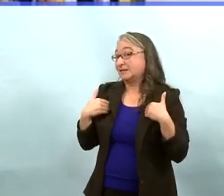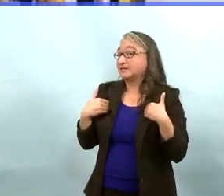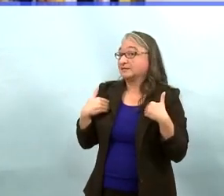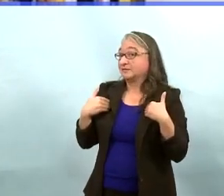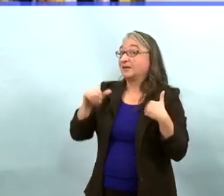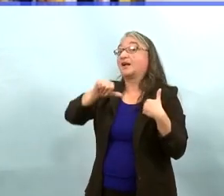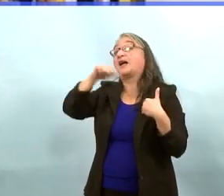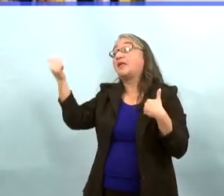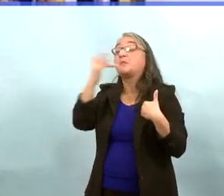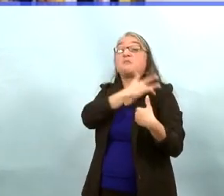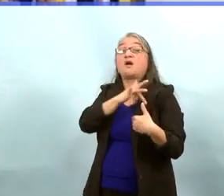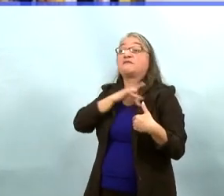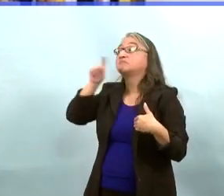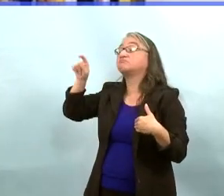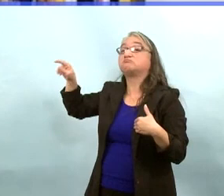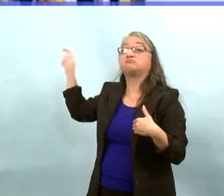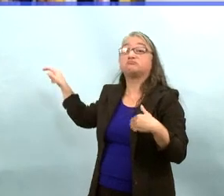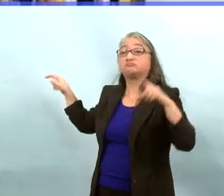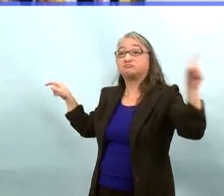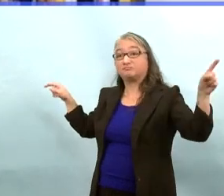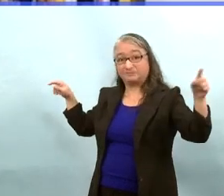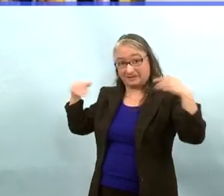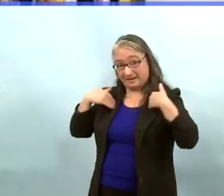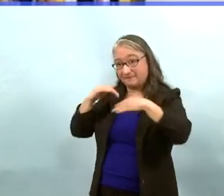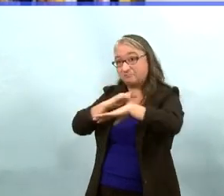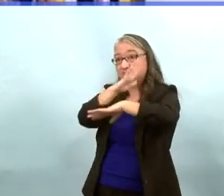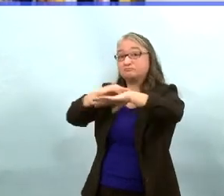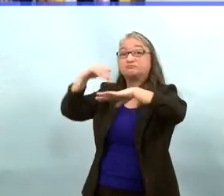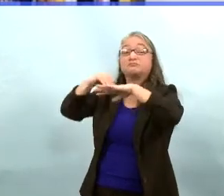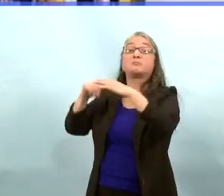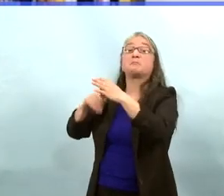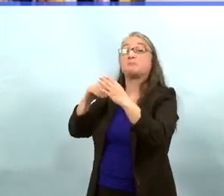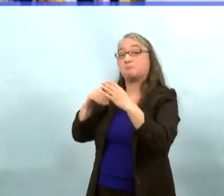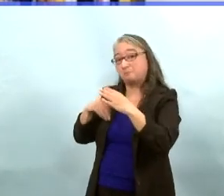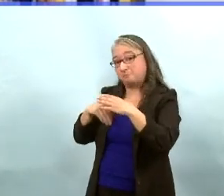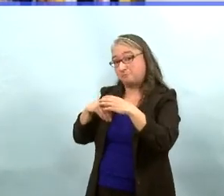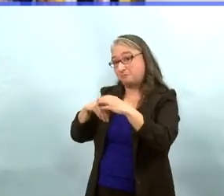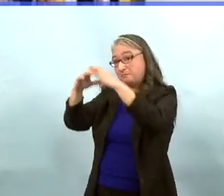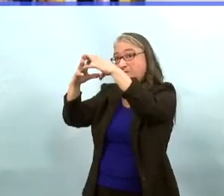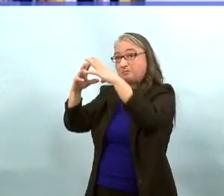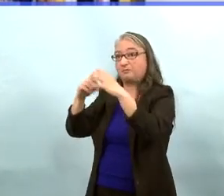Ou alors, est-ce que vous vous appuyez sur les pharmacies et les cabinets de médecins?